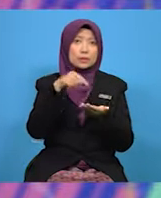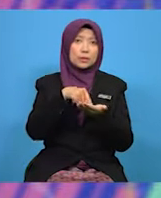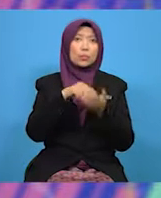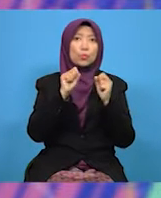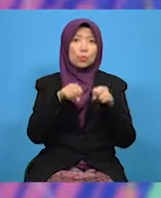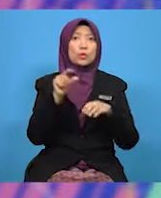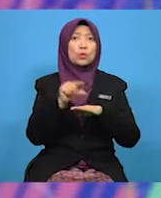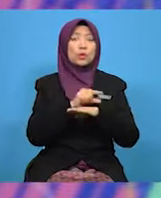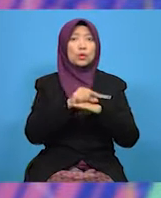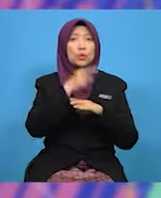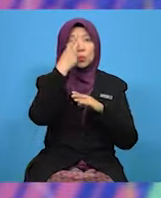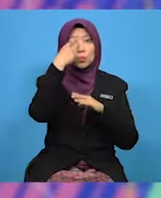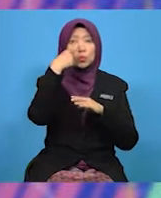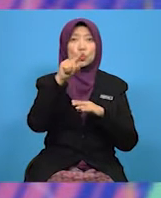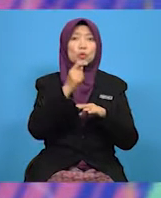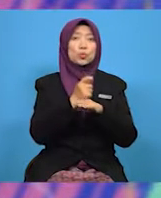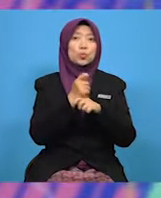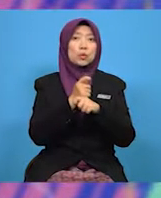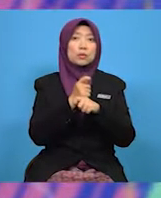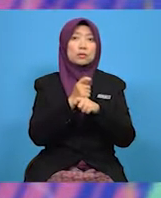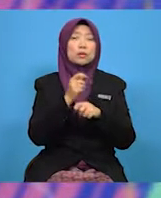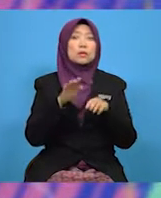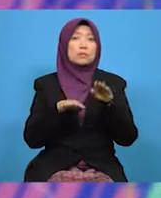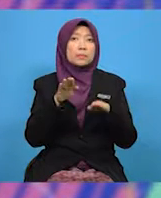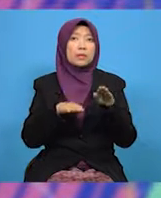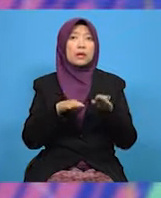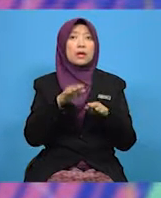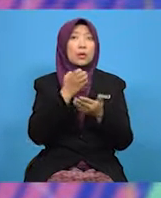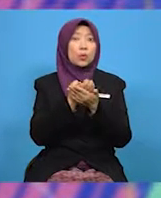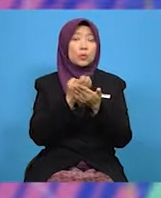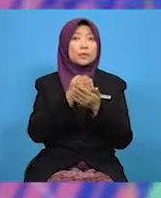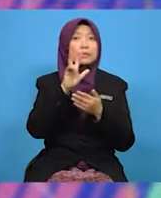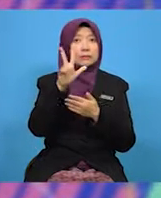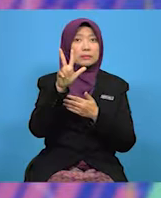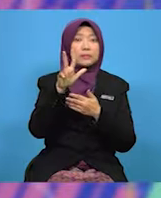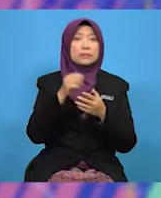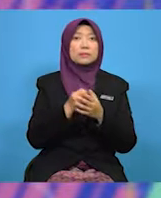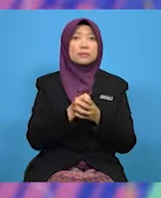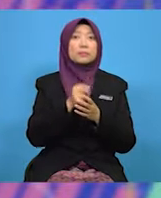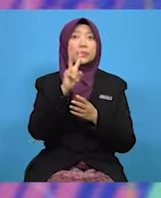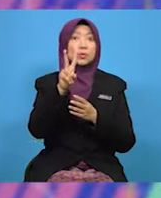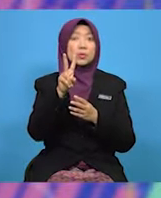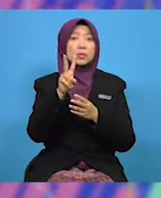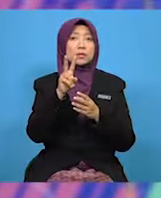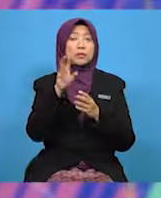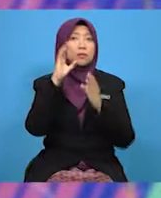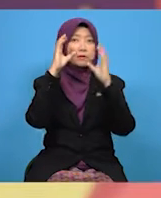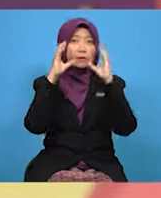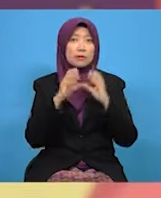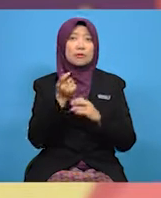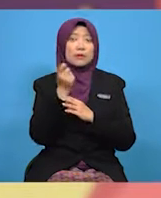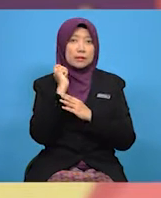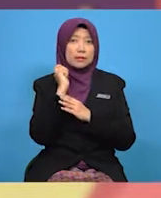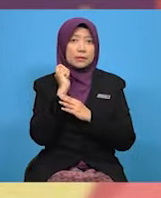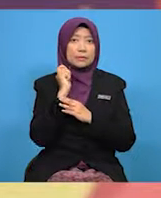untuk menentukan keseimbangan ekonomi 3 sektor menggunakan dua kaedah tadi yaitu kada